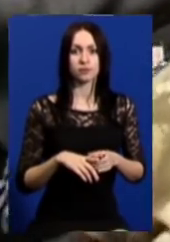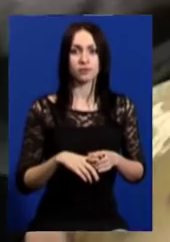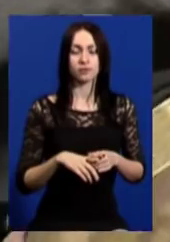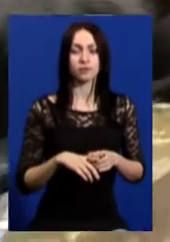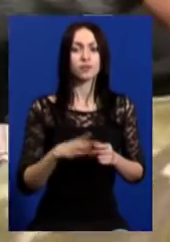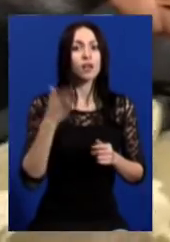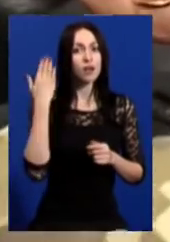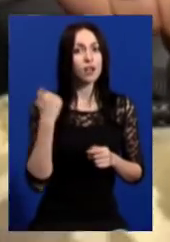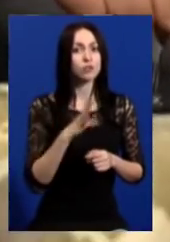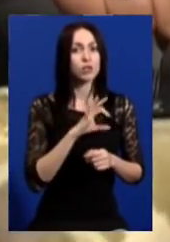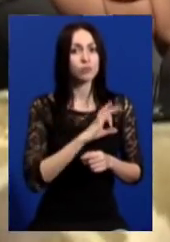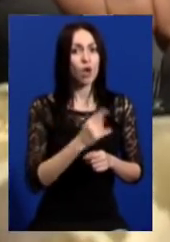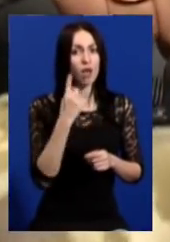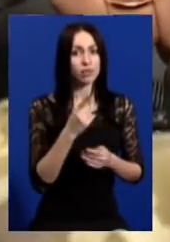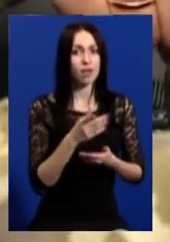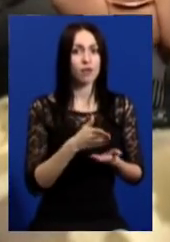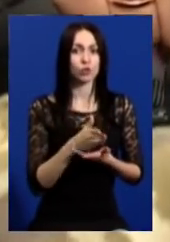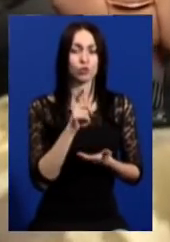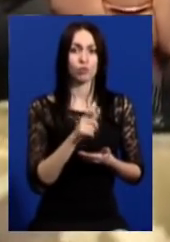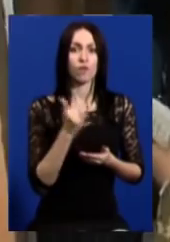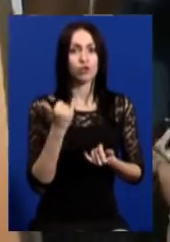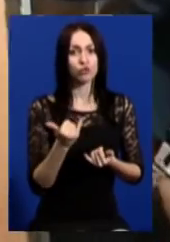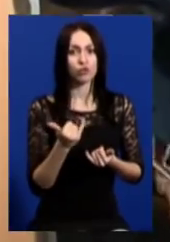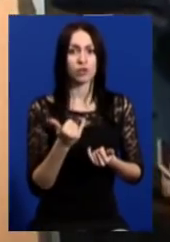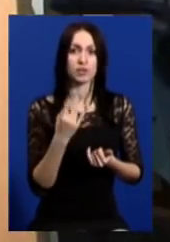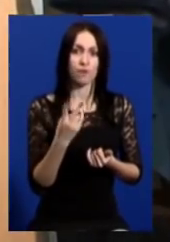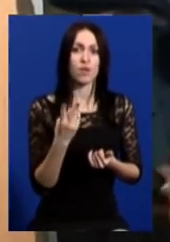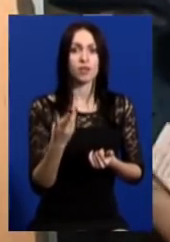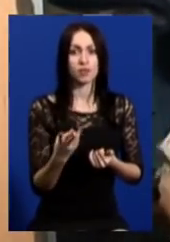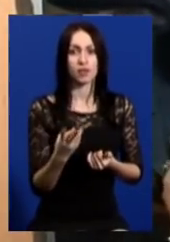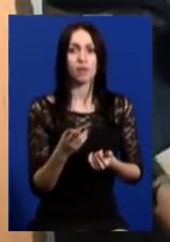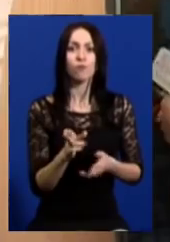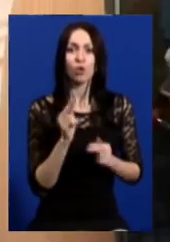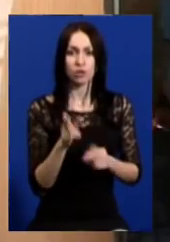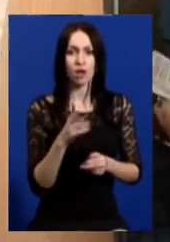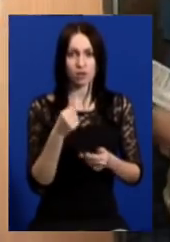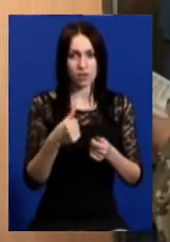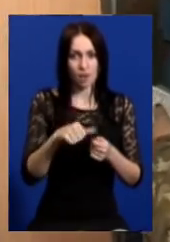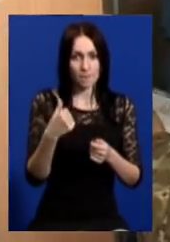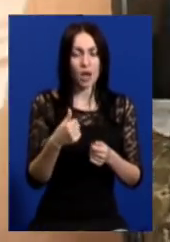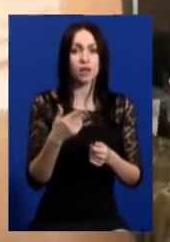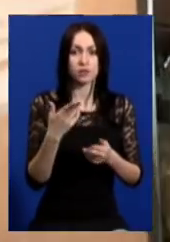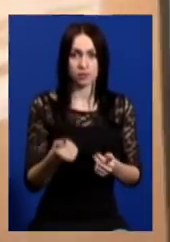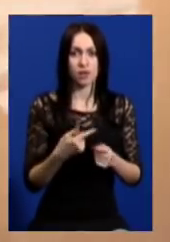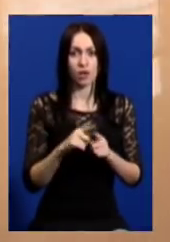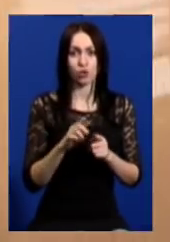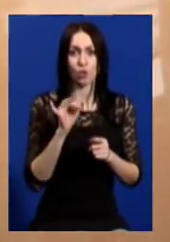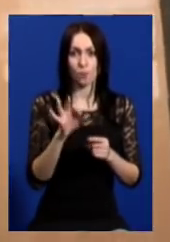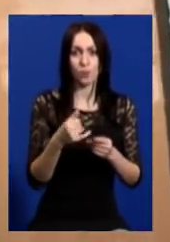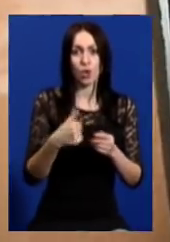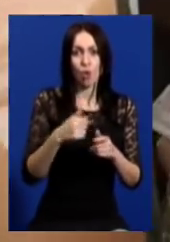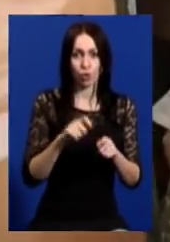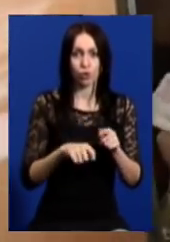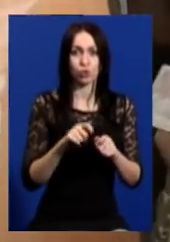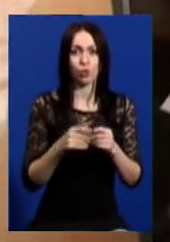раніше використовувалася одна службова собака, а зараз використовується 2-3. Отак сканують палець теж людям? Так, це біометричний контроль, він